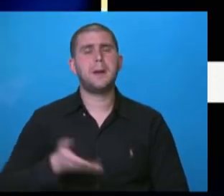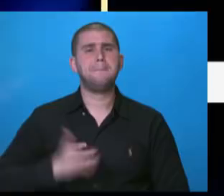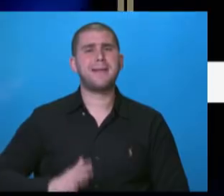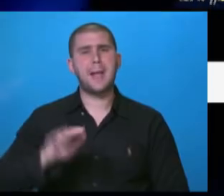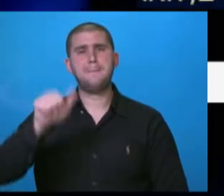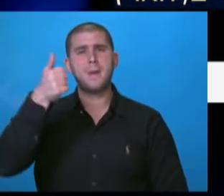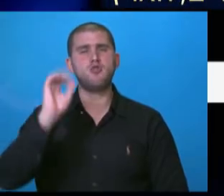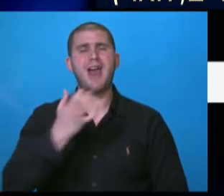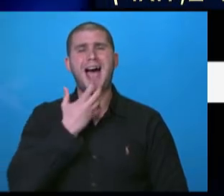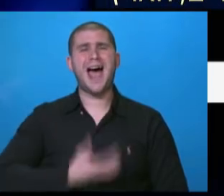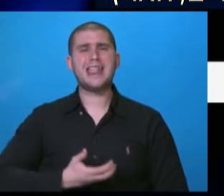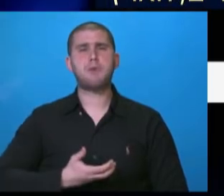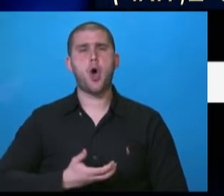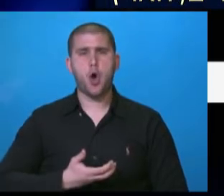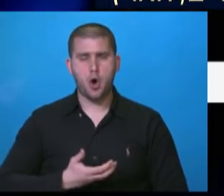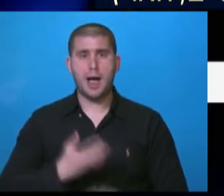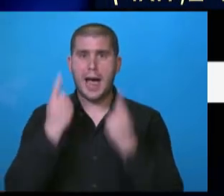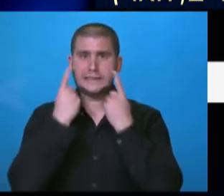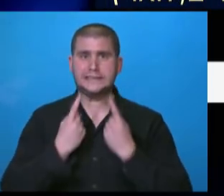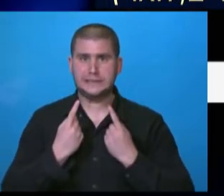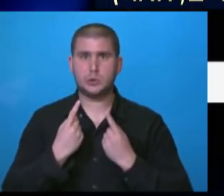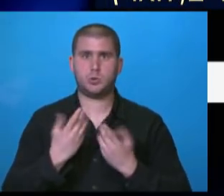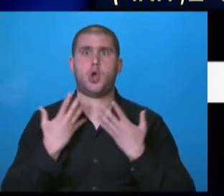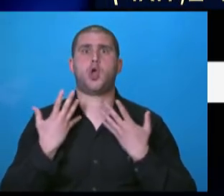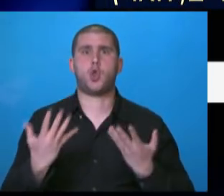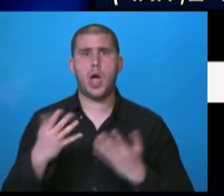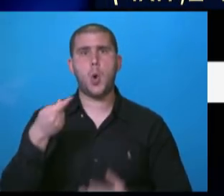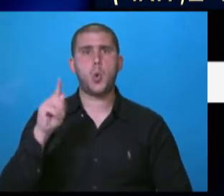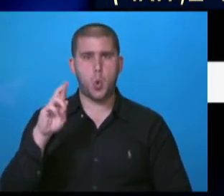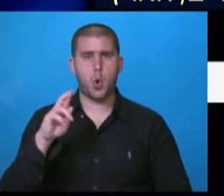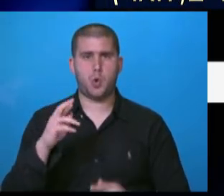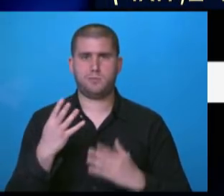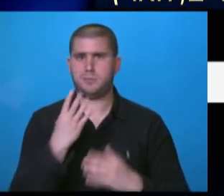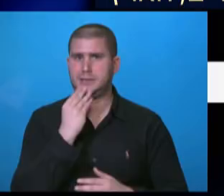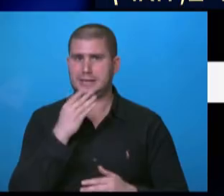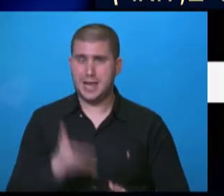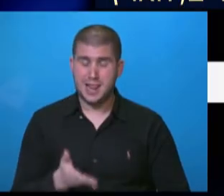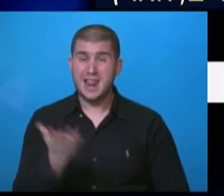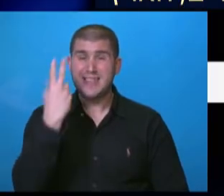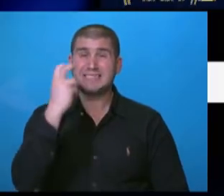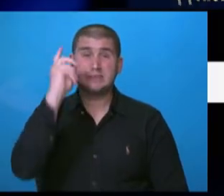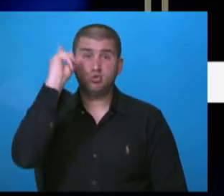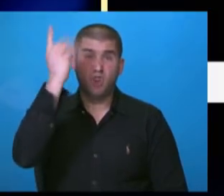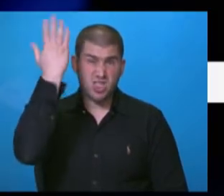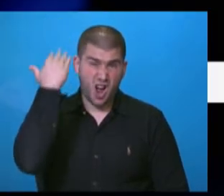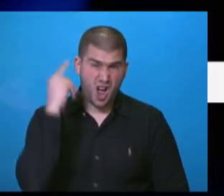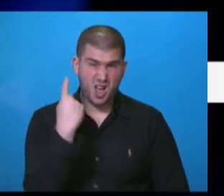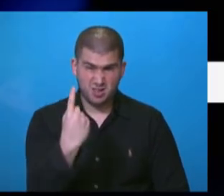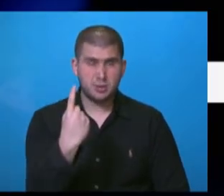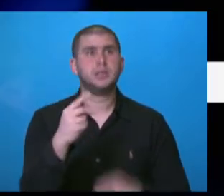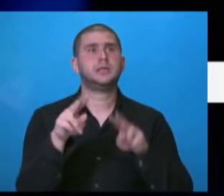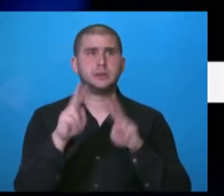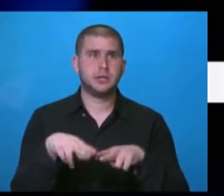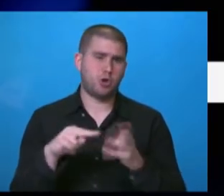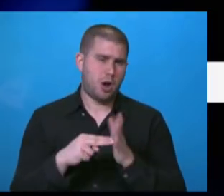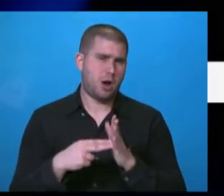האדמו"ר מגור, חסידות מאוד גדולה, חזקה, משפיעה במדינת ישראל, שלפני כ-20 שנה יש לו חדר